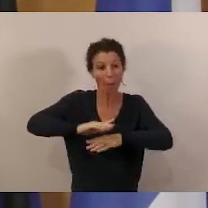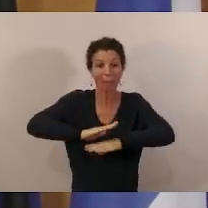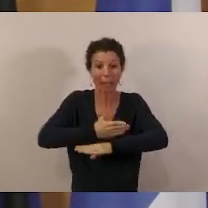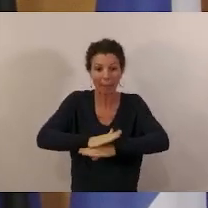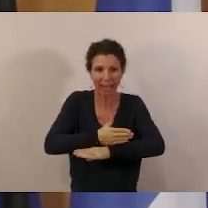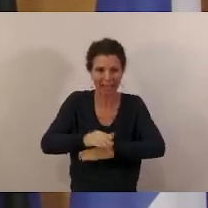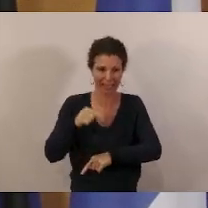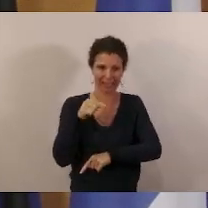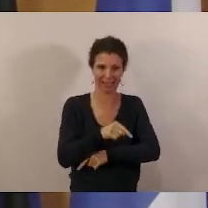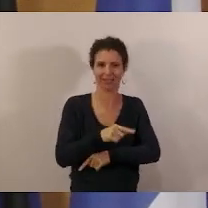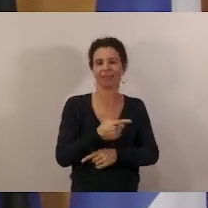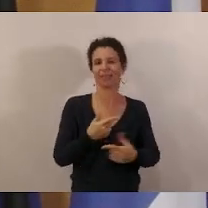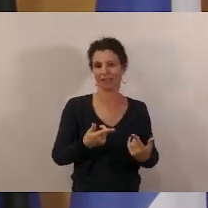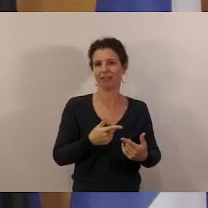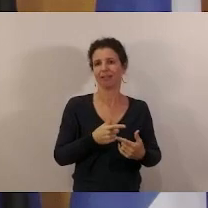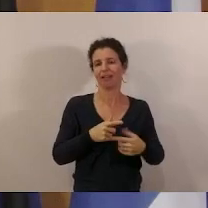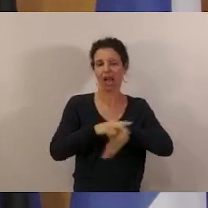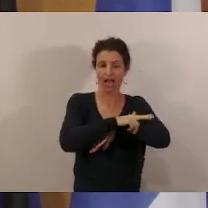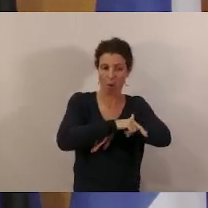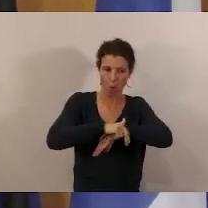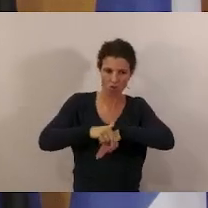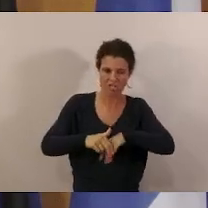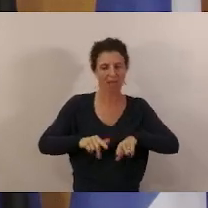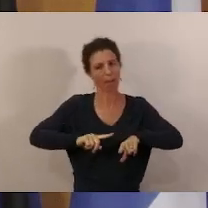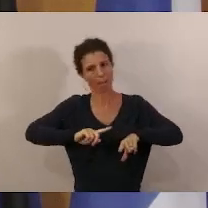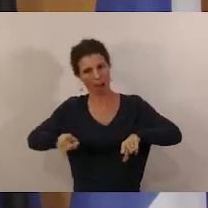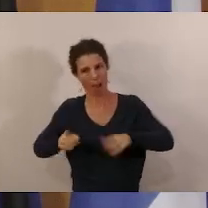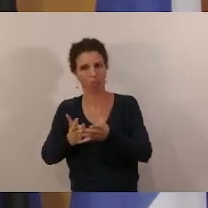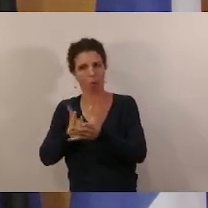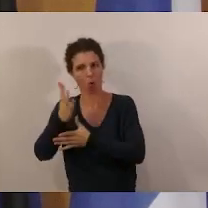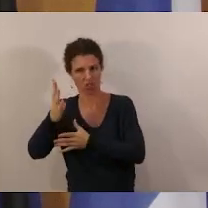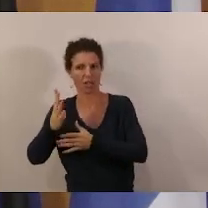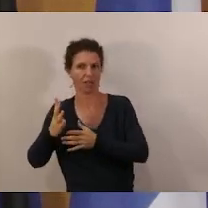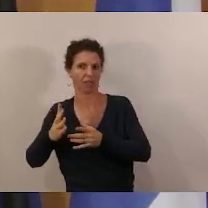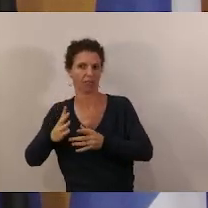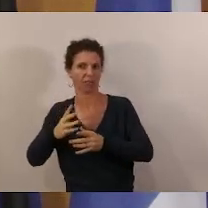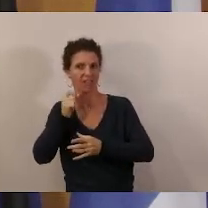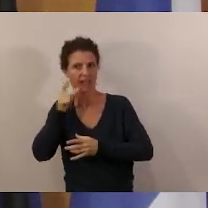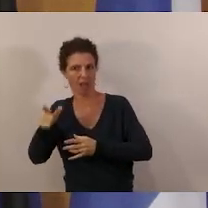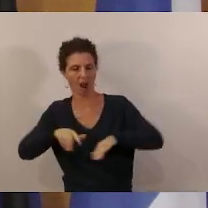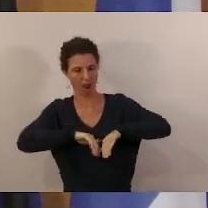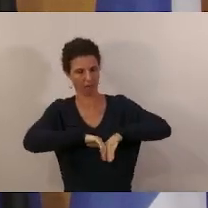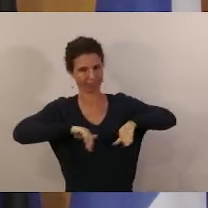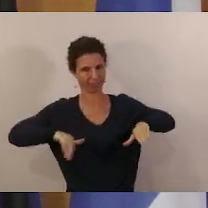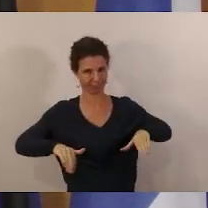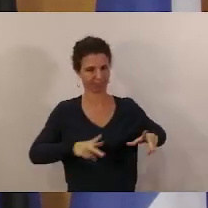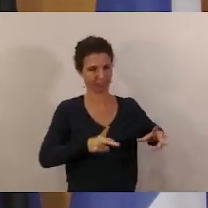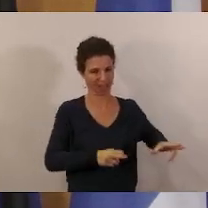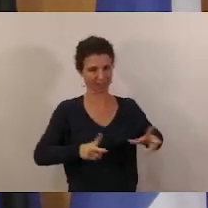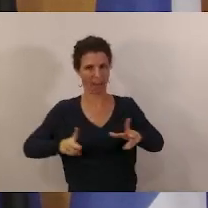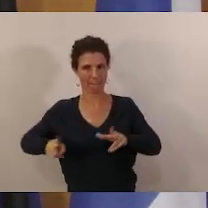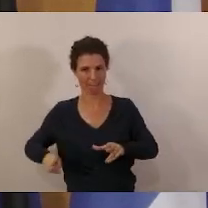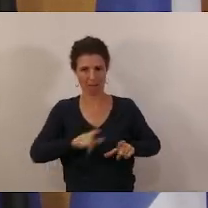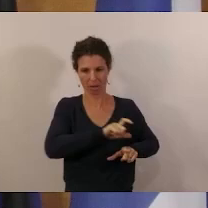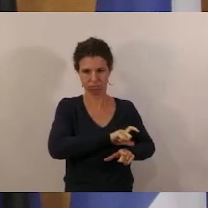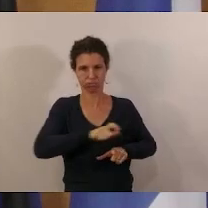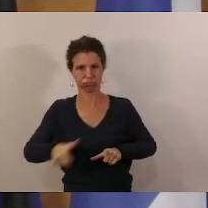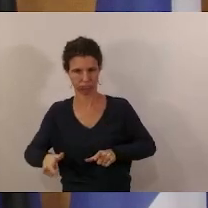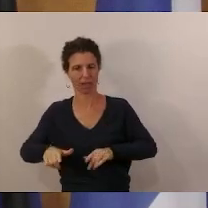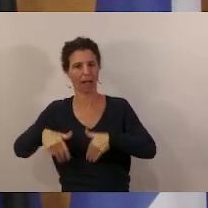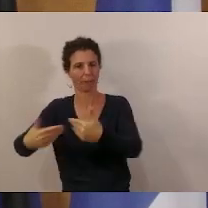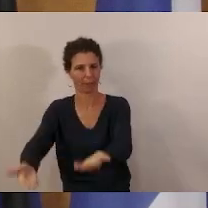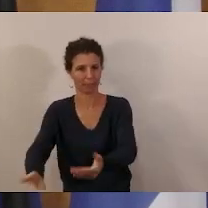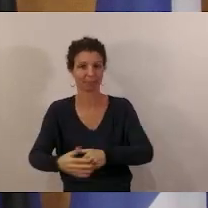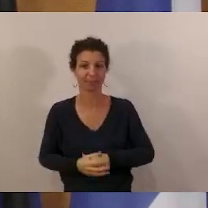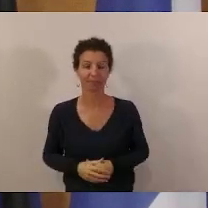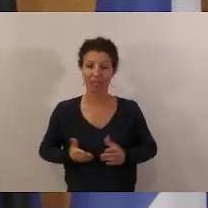final. Il faut bien distinguer les deux étapes. Donc cette information étant précisée donc, sur la Corderie,